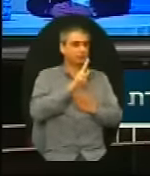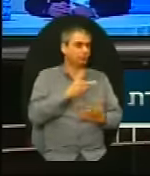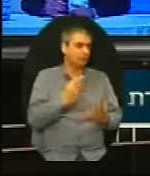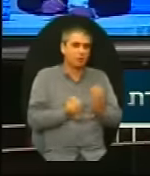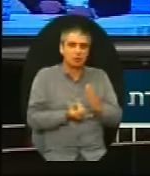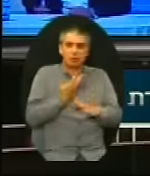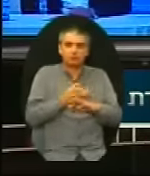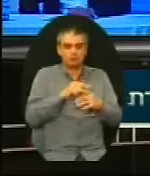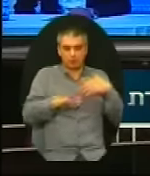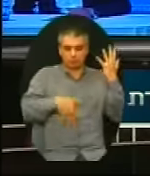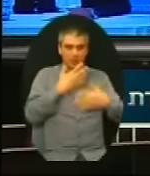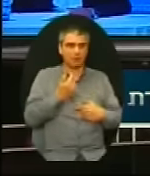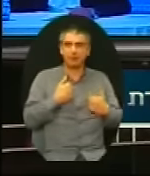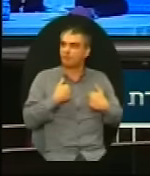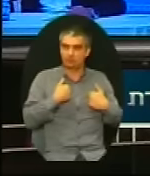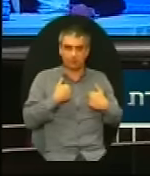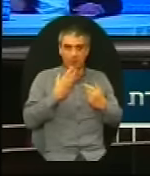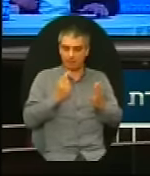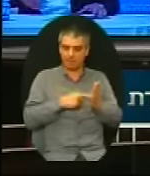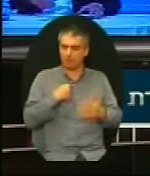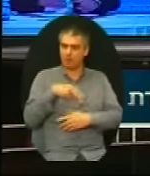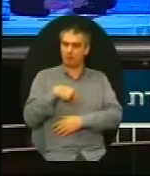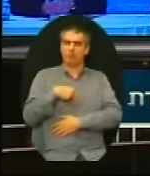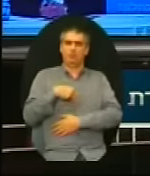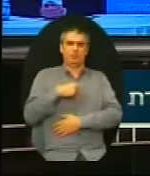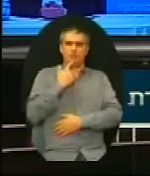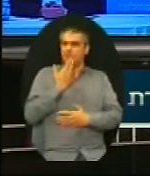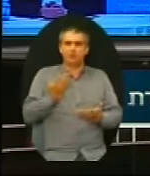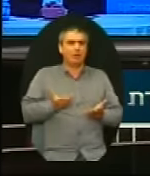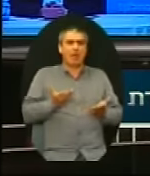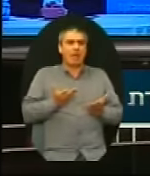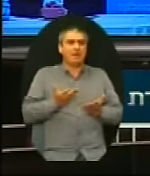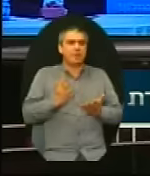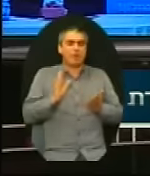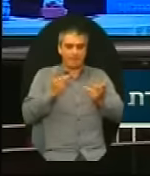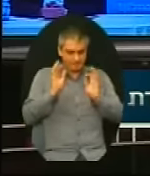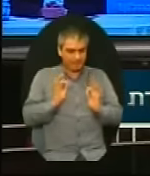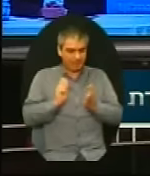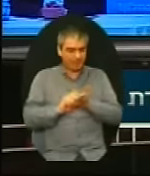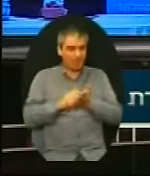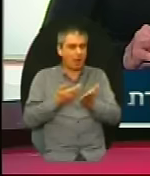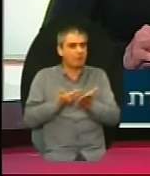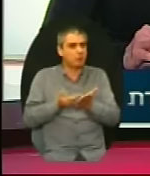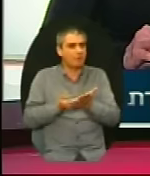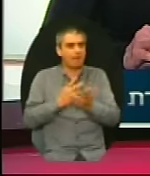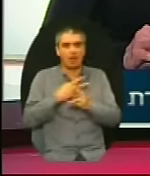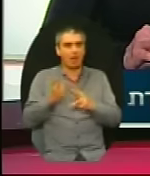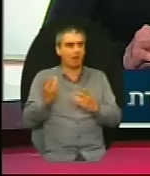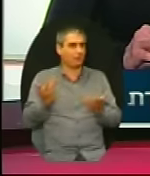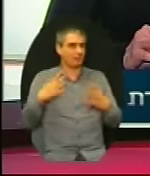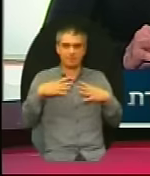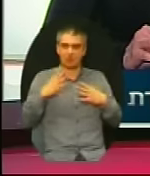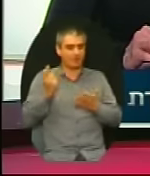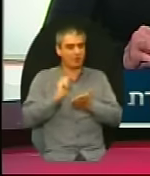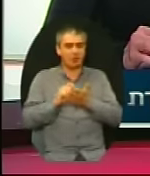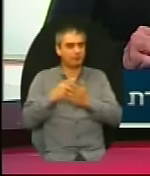ונוצר איזשהו סלט, ואני מודה, לא פעם עמדתי ואמרתי, רגע, אבל איפה הכל של מה שבאמת כתוב שם, איפה זה שזה רק בחופש,